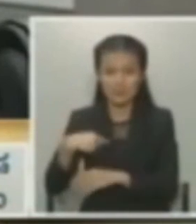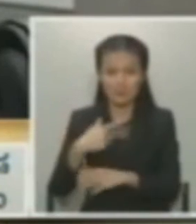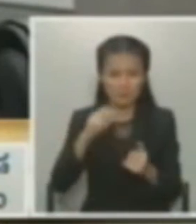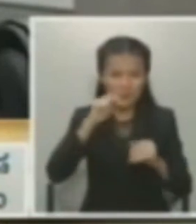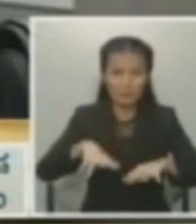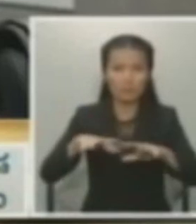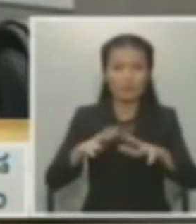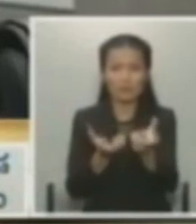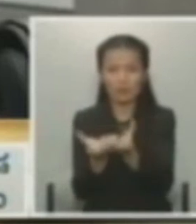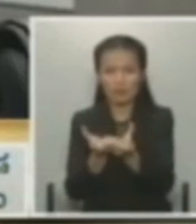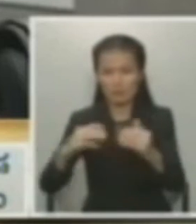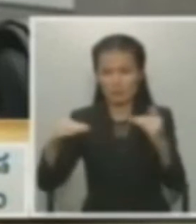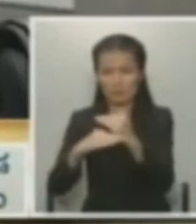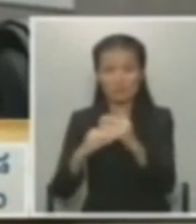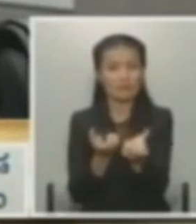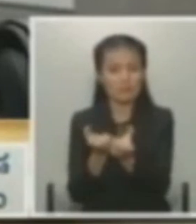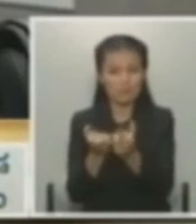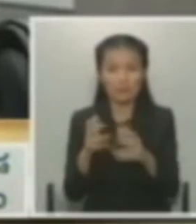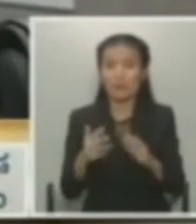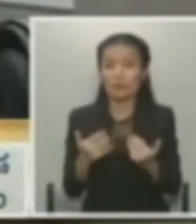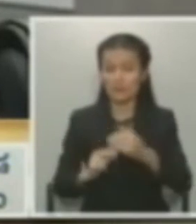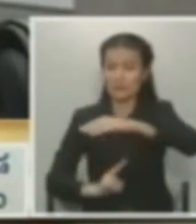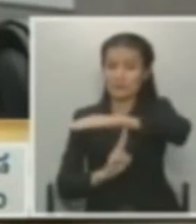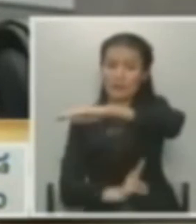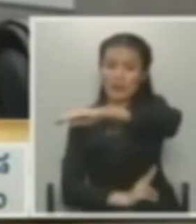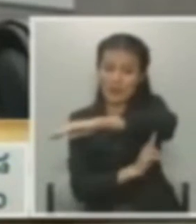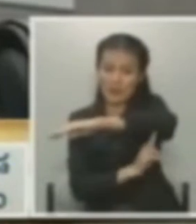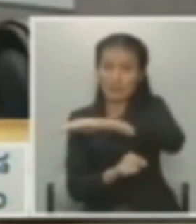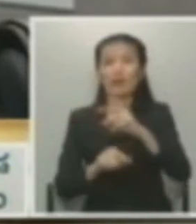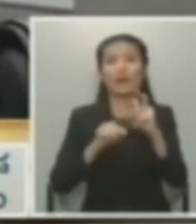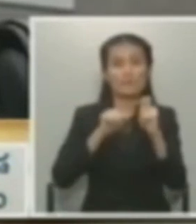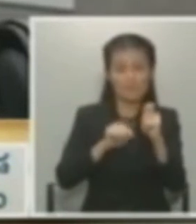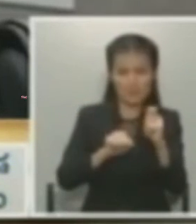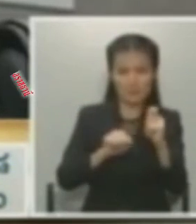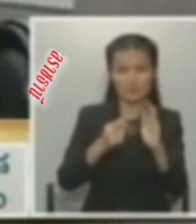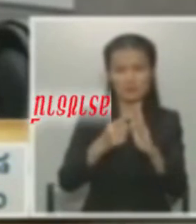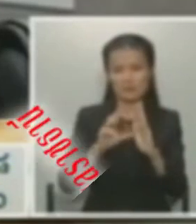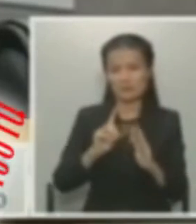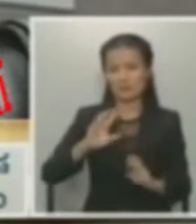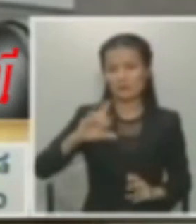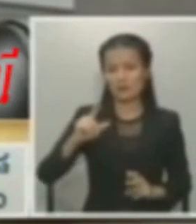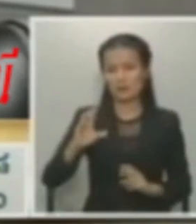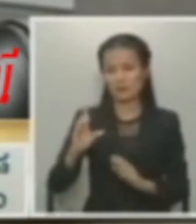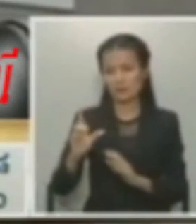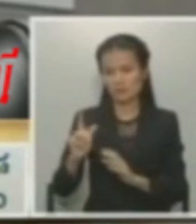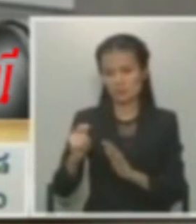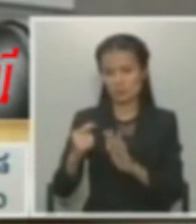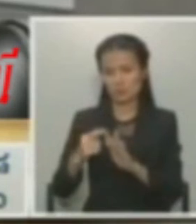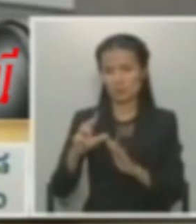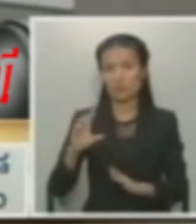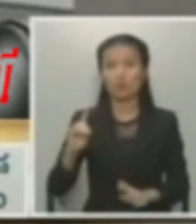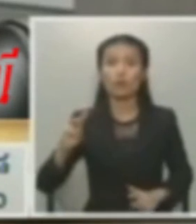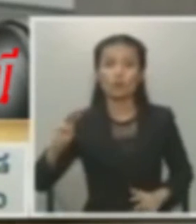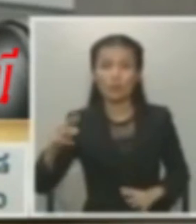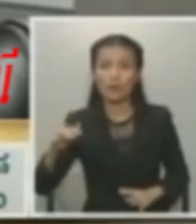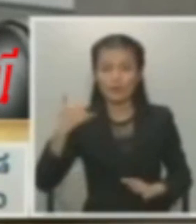นะครับอีกเรื่องนึงสะพานข้ามลำโดมอำเภอเดชอุดมในเขตเทศบาลเดชซึ่งมันเป็นคอขวดฝาก